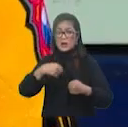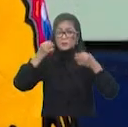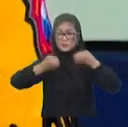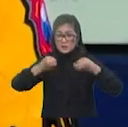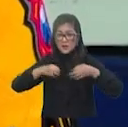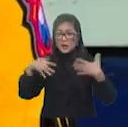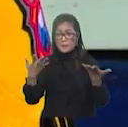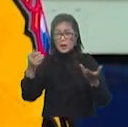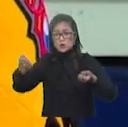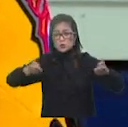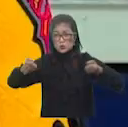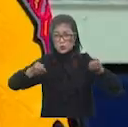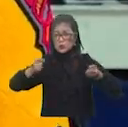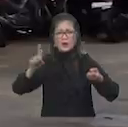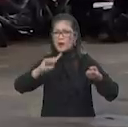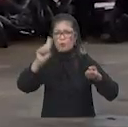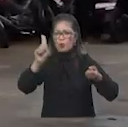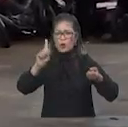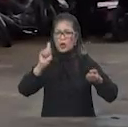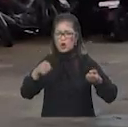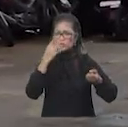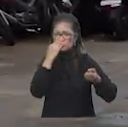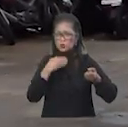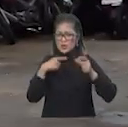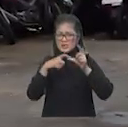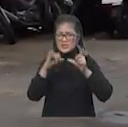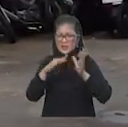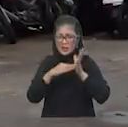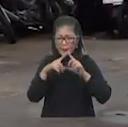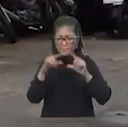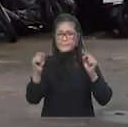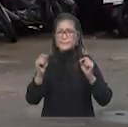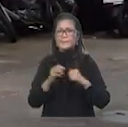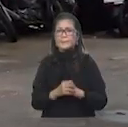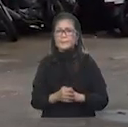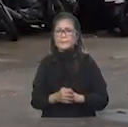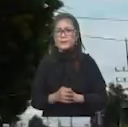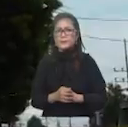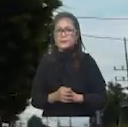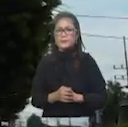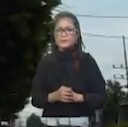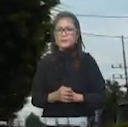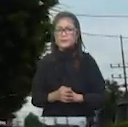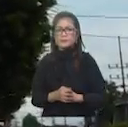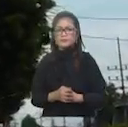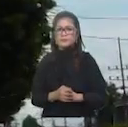membahayakan pengguna jalan. Dari Lumajang, Jawa Timur, Yayan Nugroho, iNews, melaporkan.